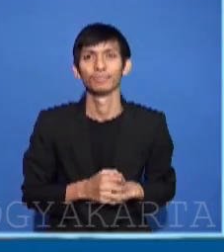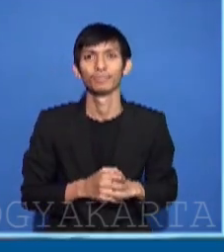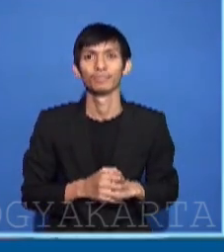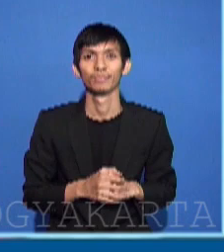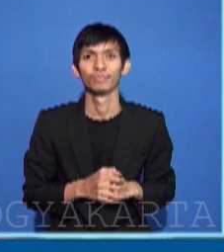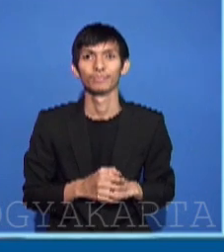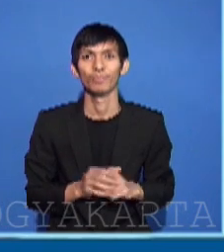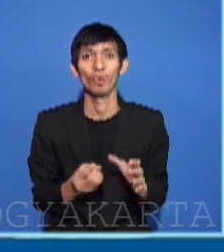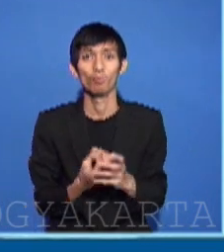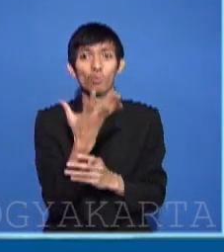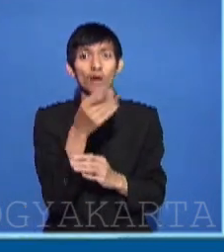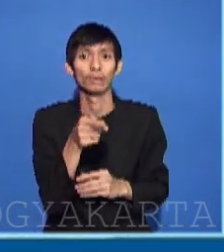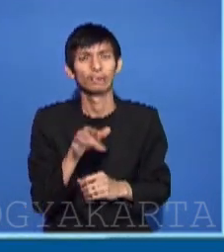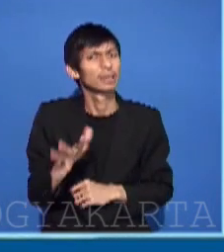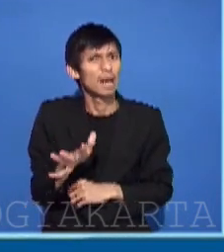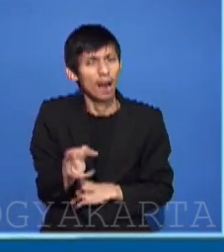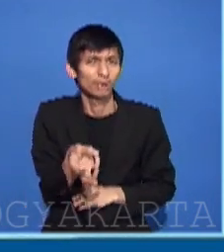tunipun nugina Tengah